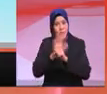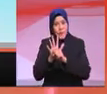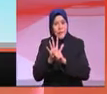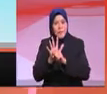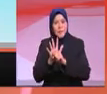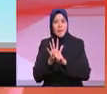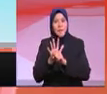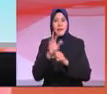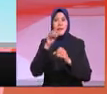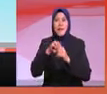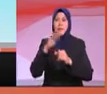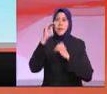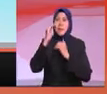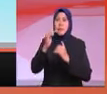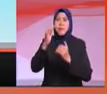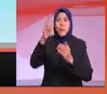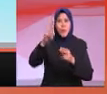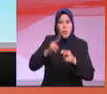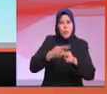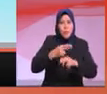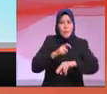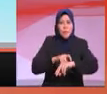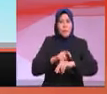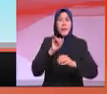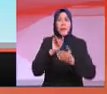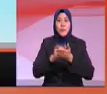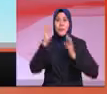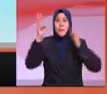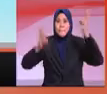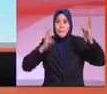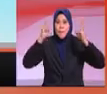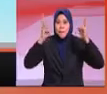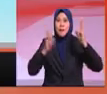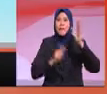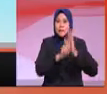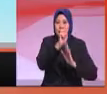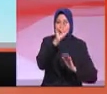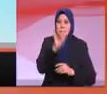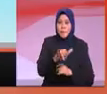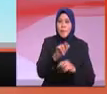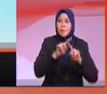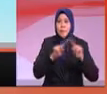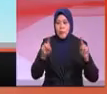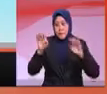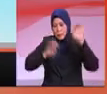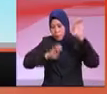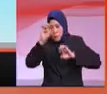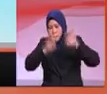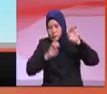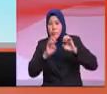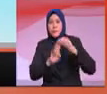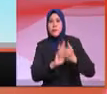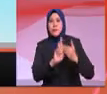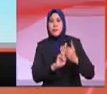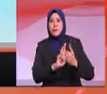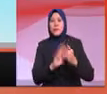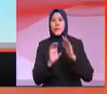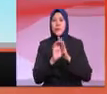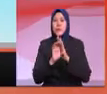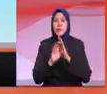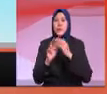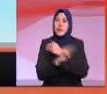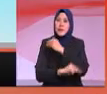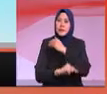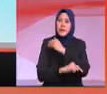dia jangkitan dalam tempoh yang singkat berarti kita kebimbangan kita lebih tinggi. Jadi kita ada penilaian risiko. Untuk negeri contohnya